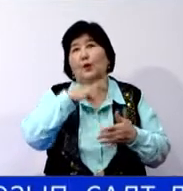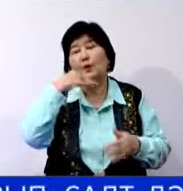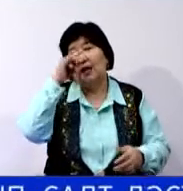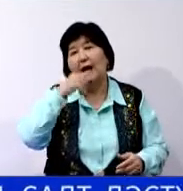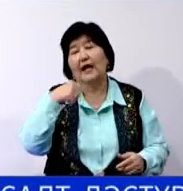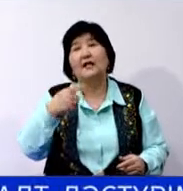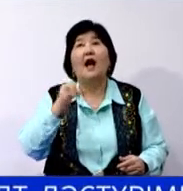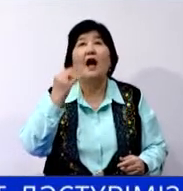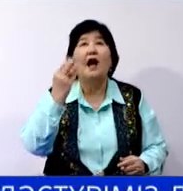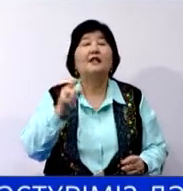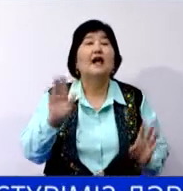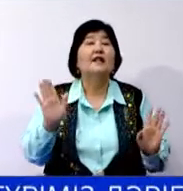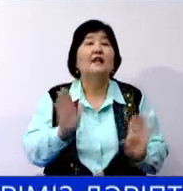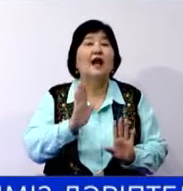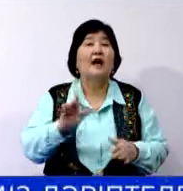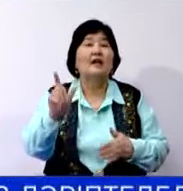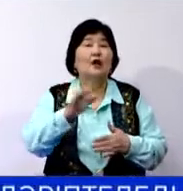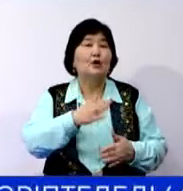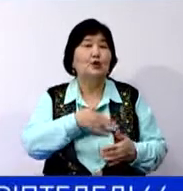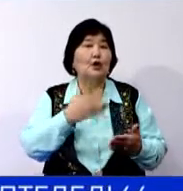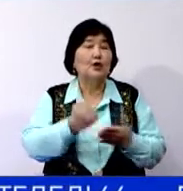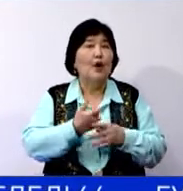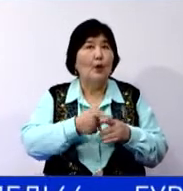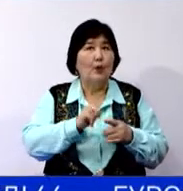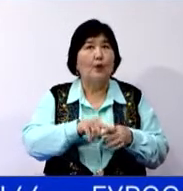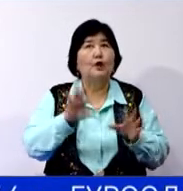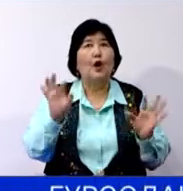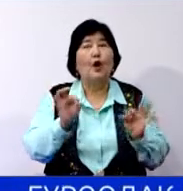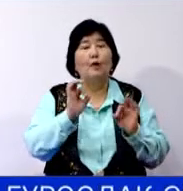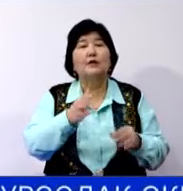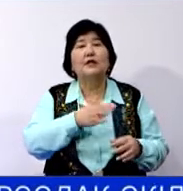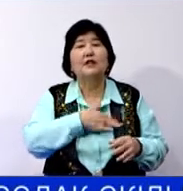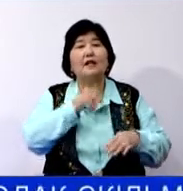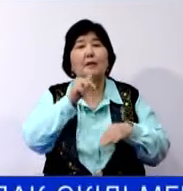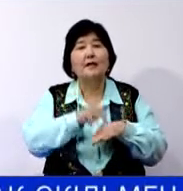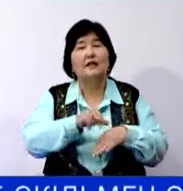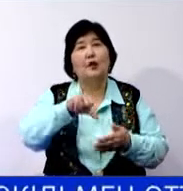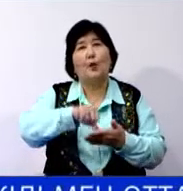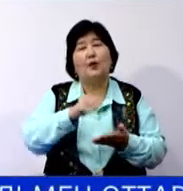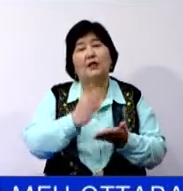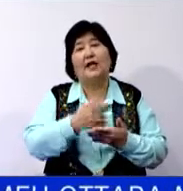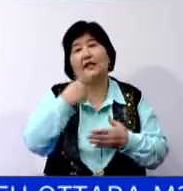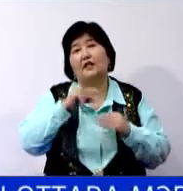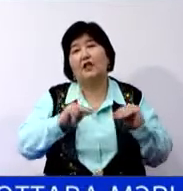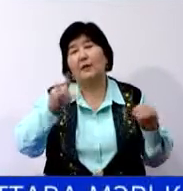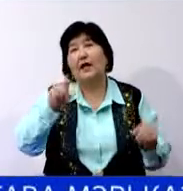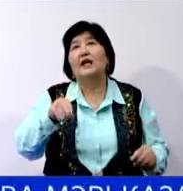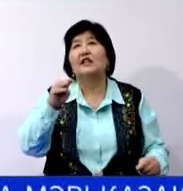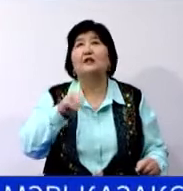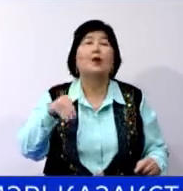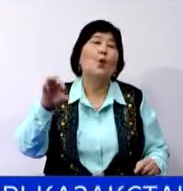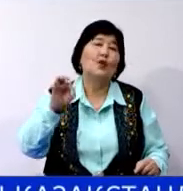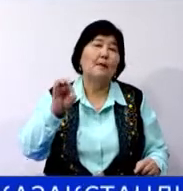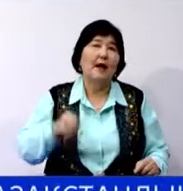айтады. Айшани айтқан әрбір ән жүрекке жетеді, өйткені ол музыканы жанымен сезініп орындайды, дейді мұғалімі Жарасбек